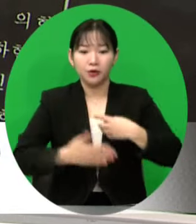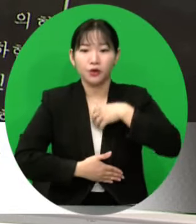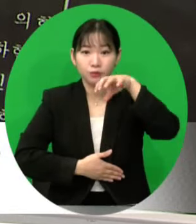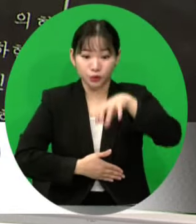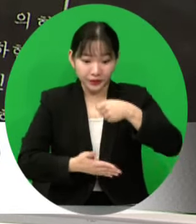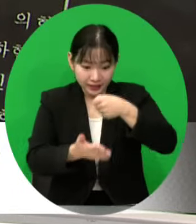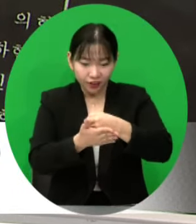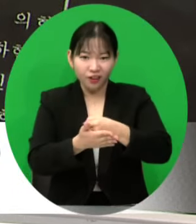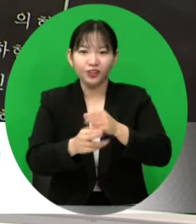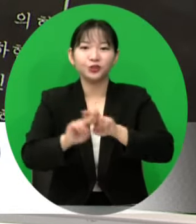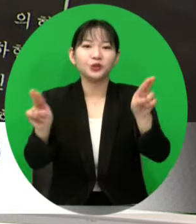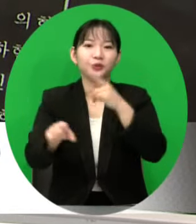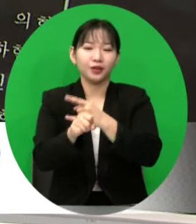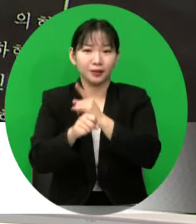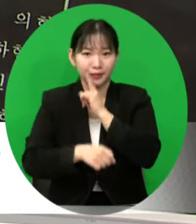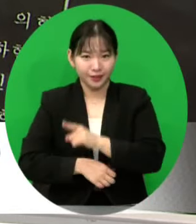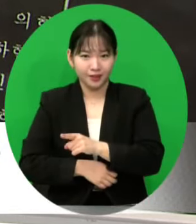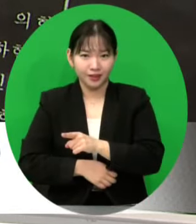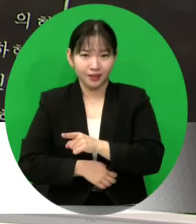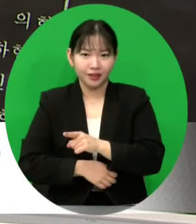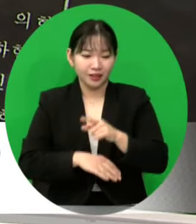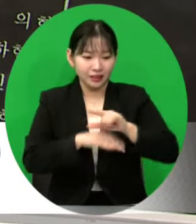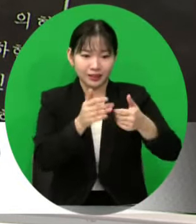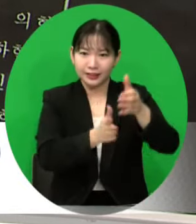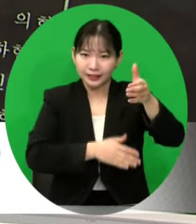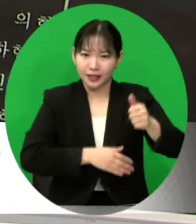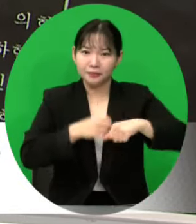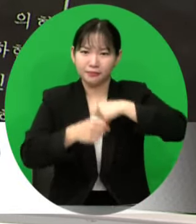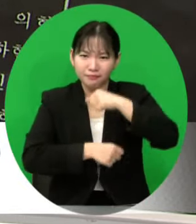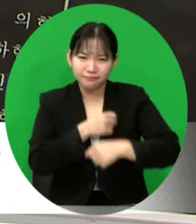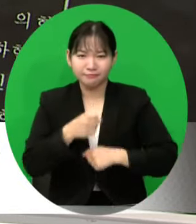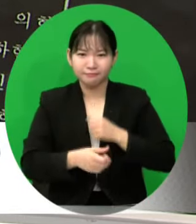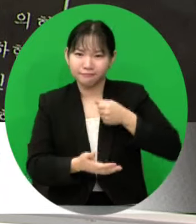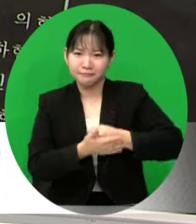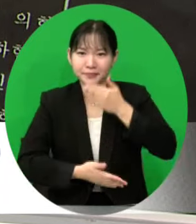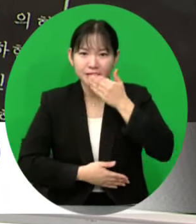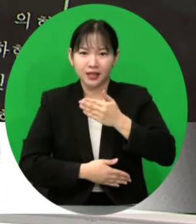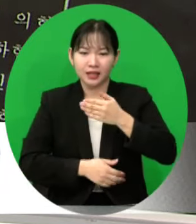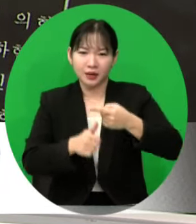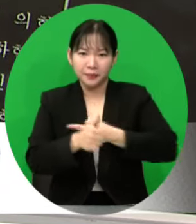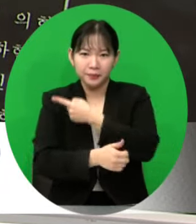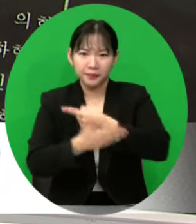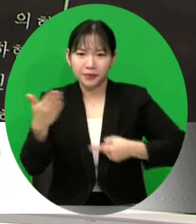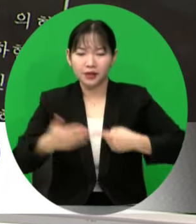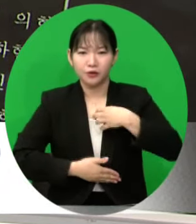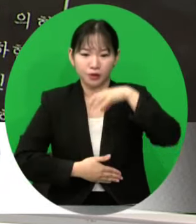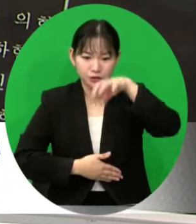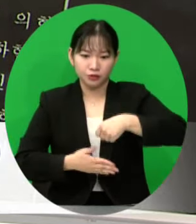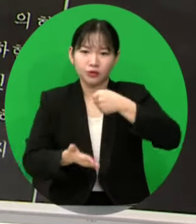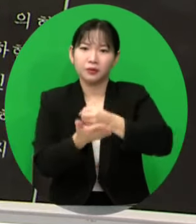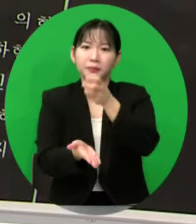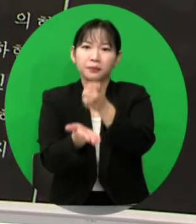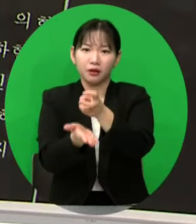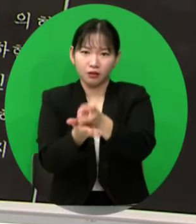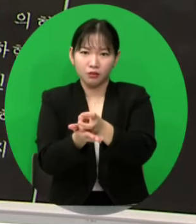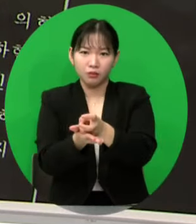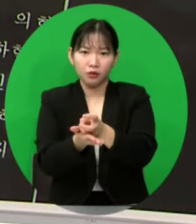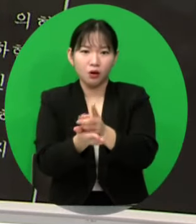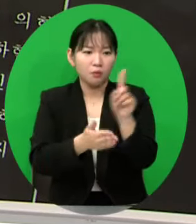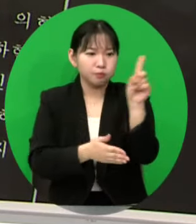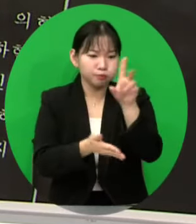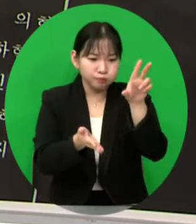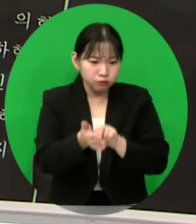지정을 해제하겠다고 합니다. 지자체장이 마음대로인 자연재해위험지구 규정, 김진선 기자가 무엇이